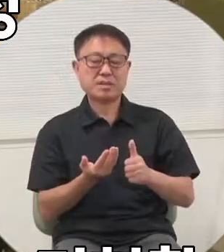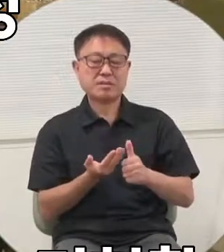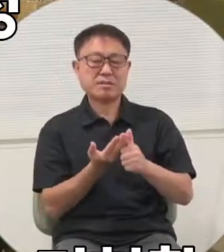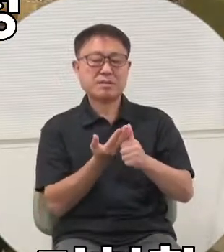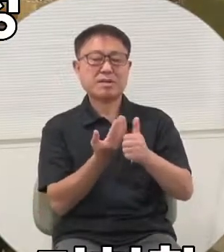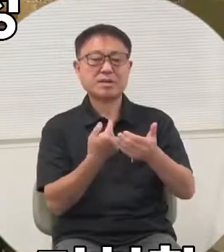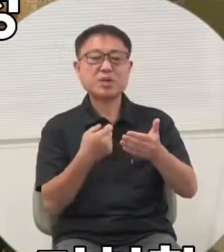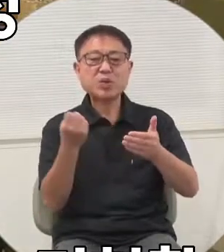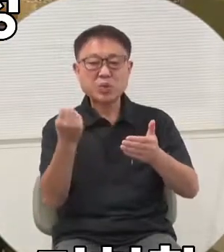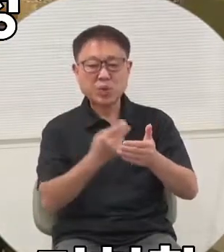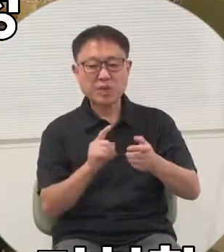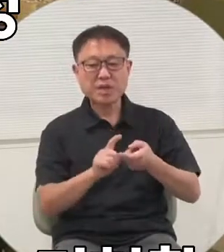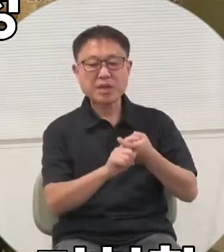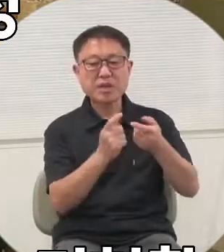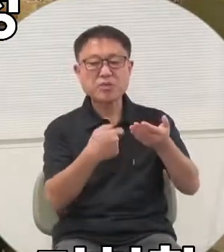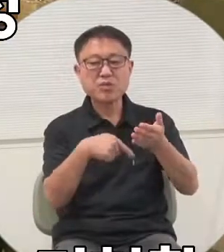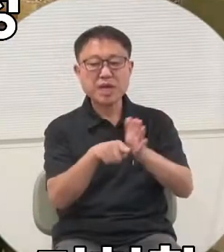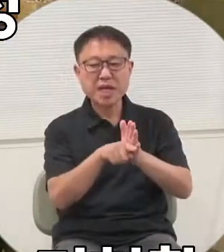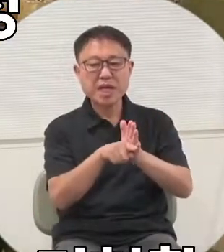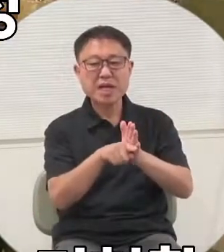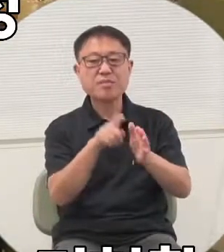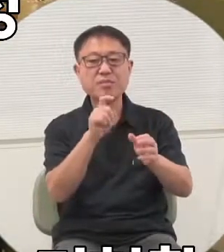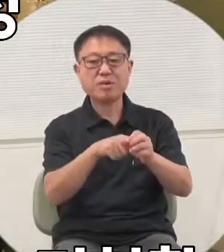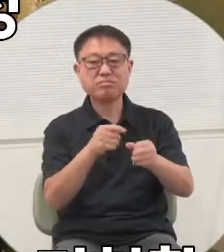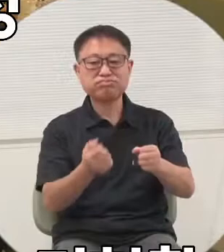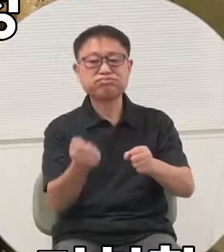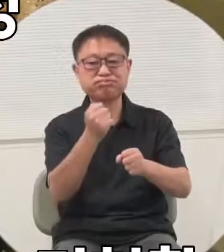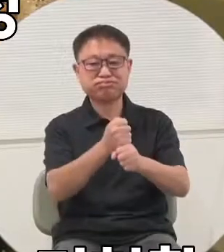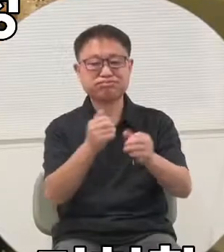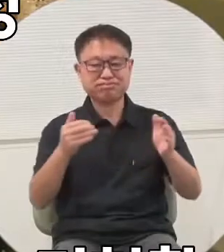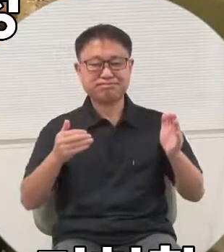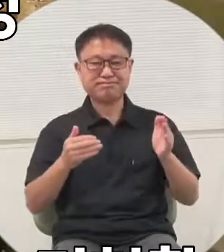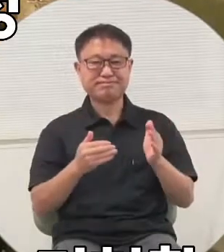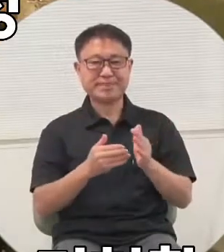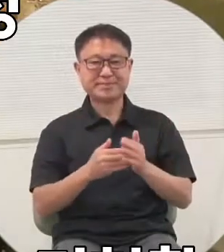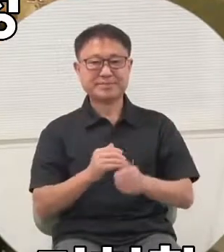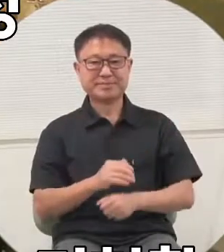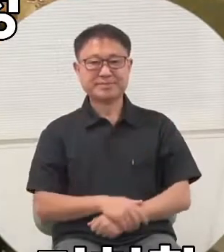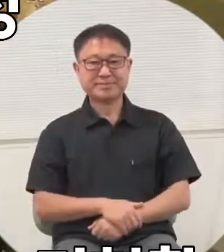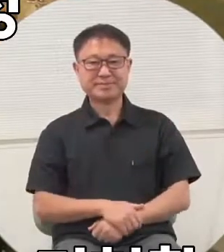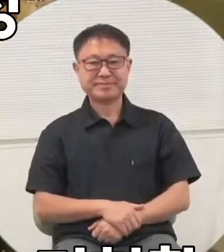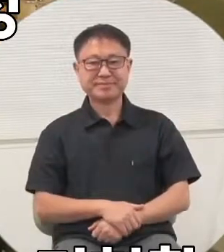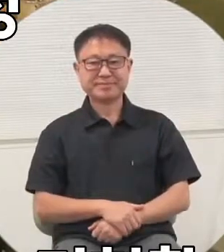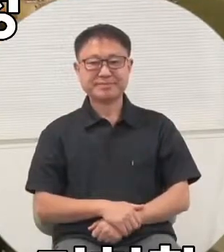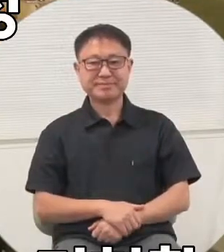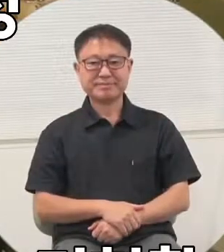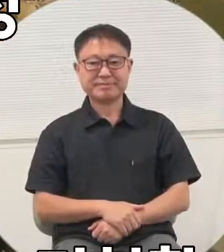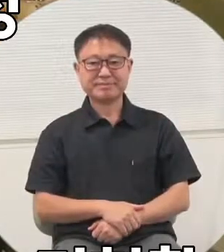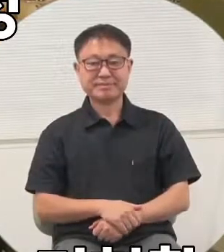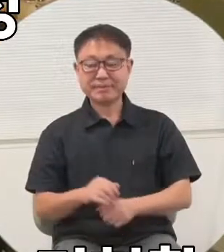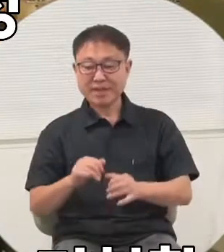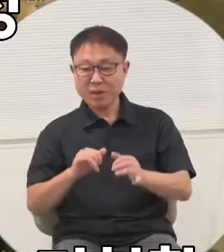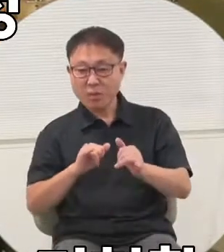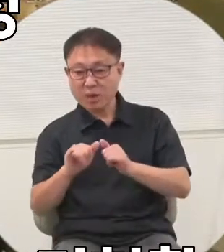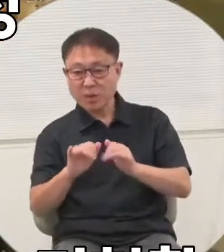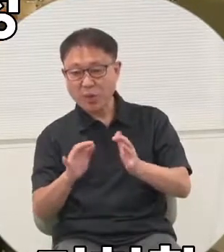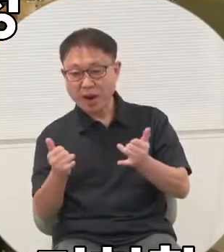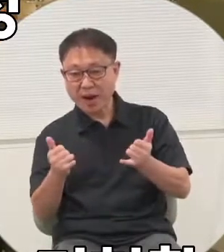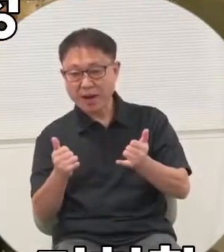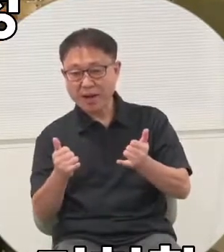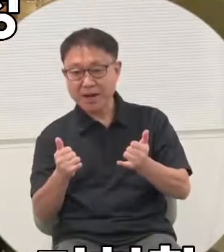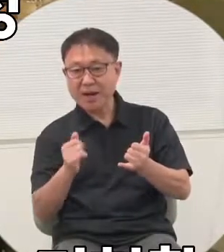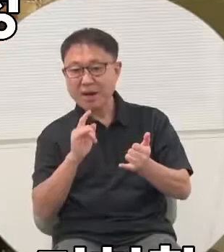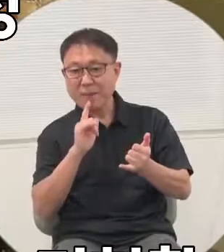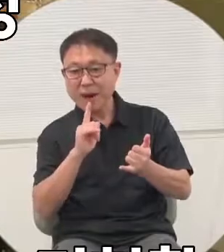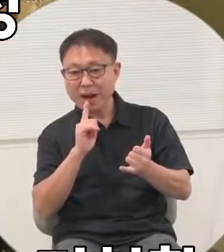위해서 함께하자고 예 만들었습니다. 네, 어떻게 보면 마을 활동가라고